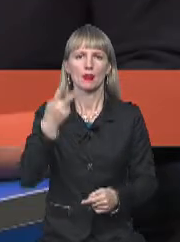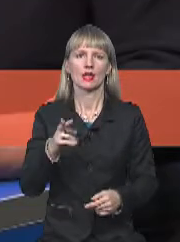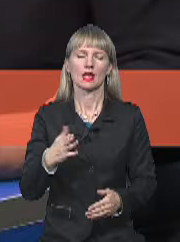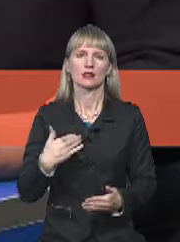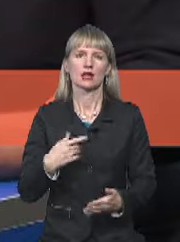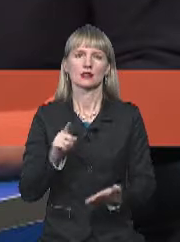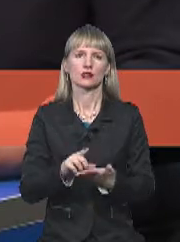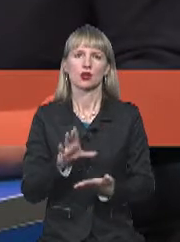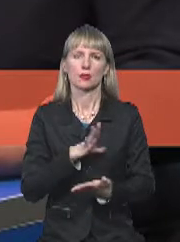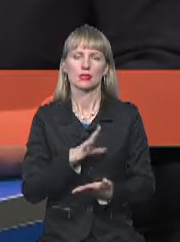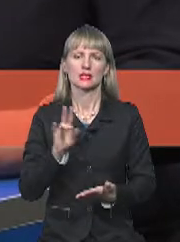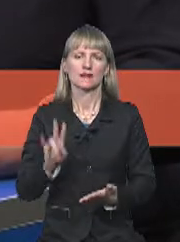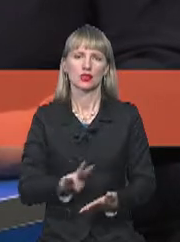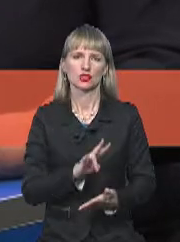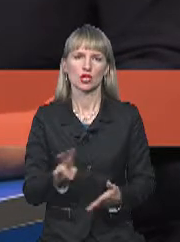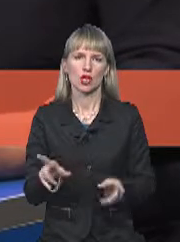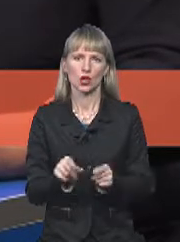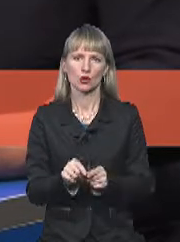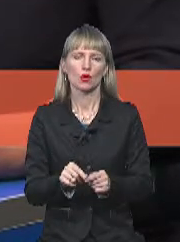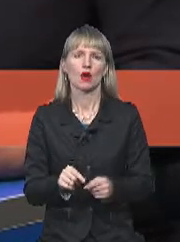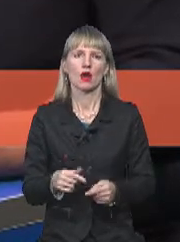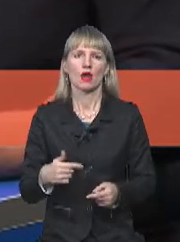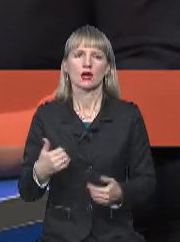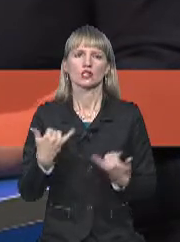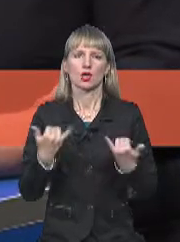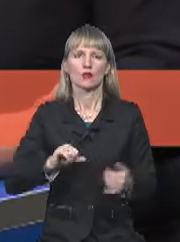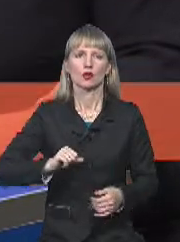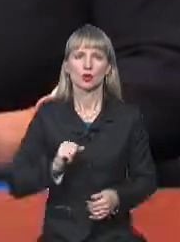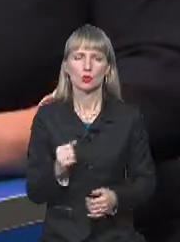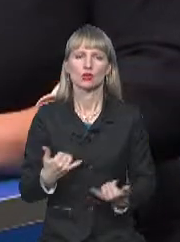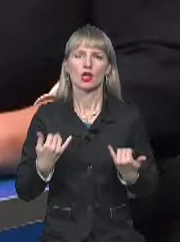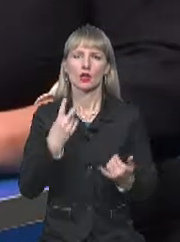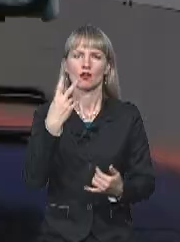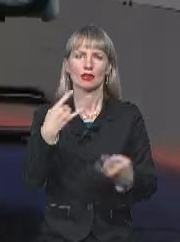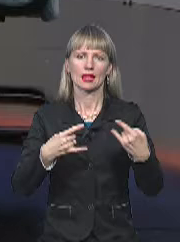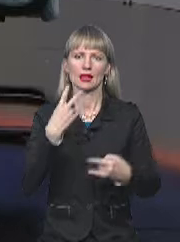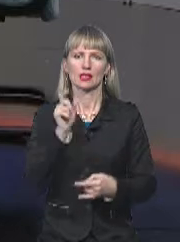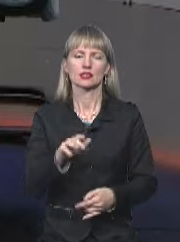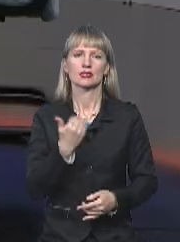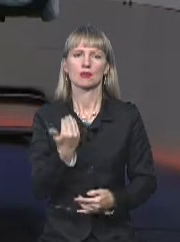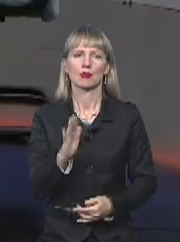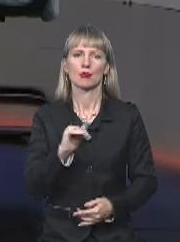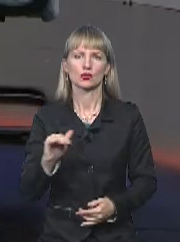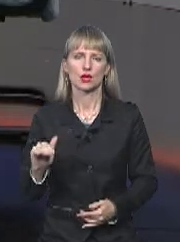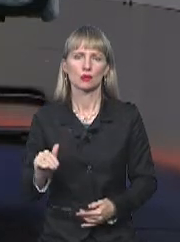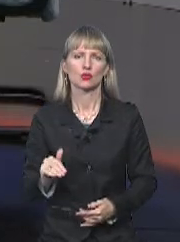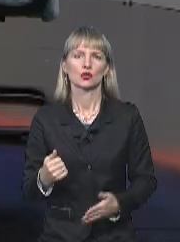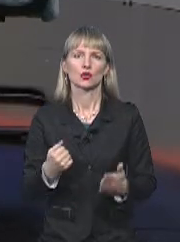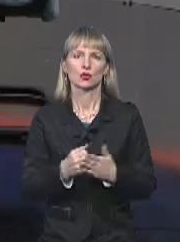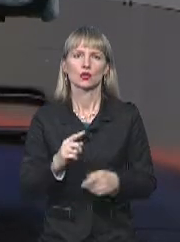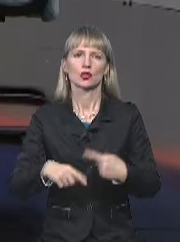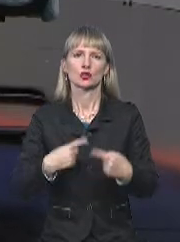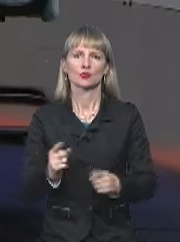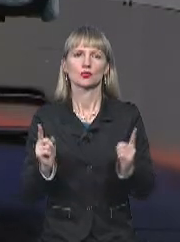нас має бути священною. Шановні друзі, шановні телеглядачі, ми з вами прощаємося. До